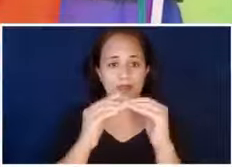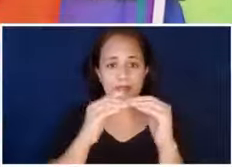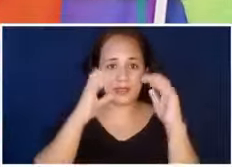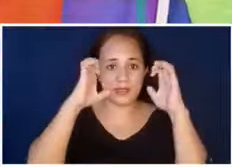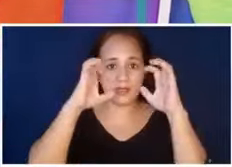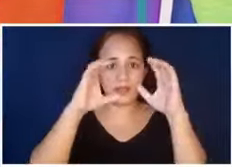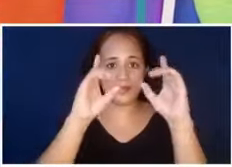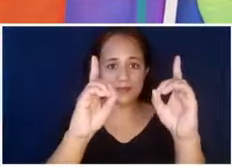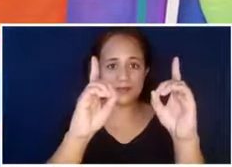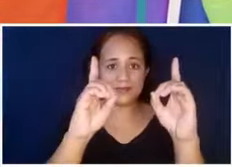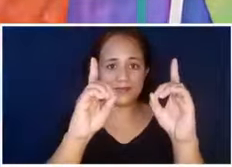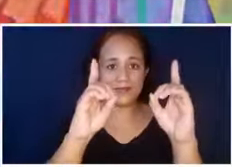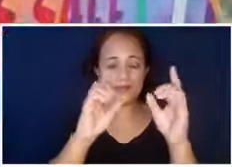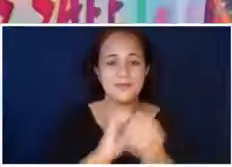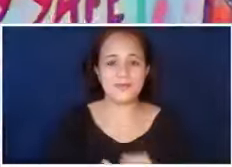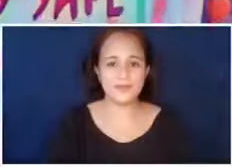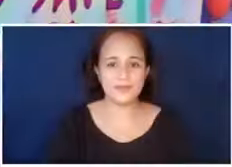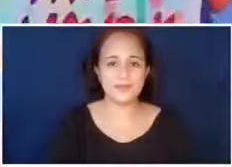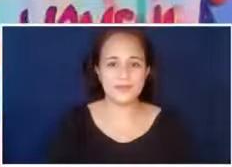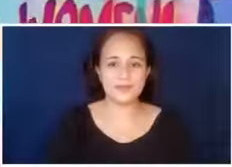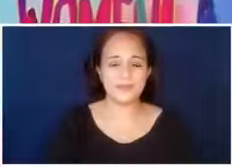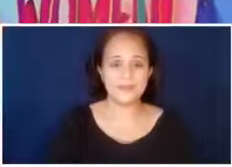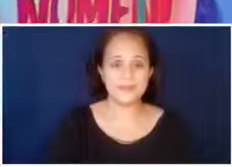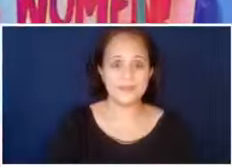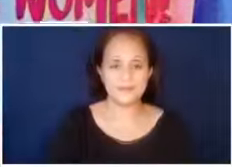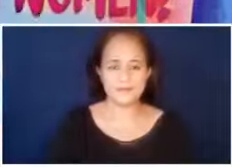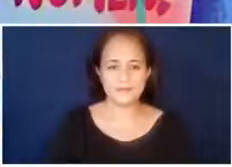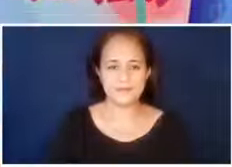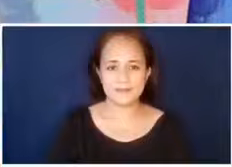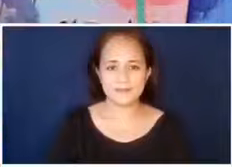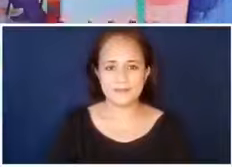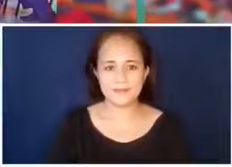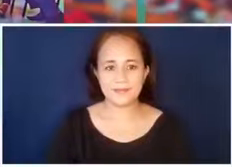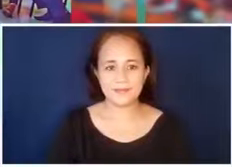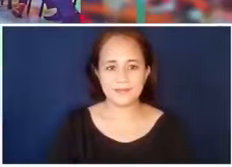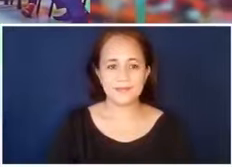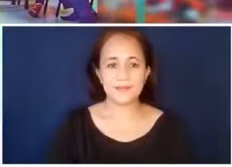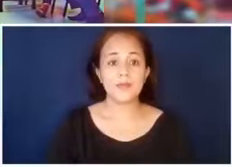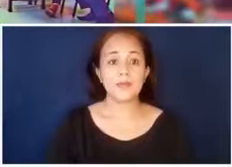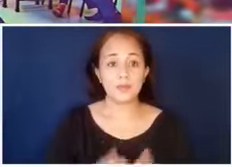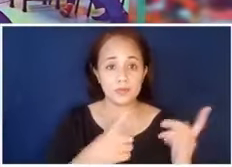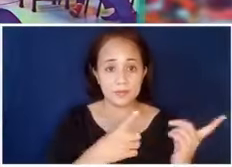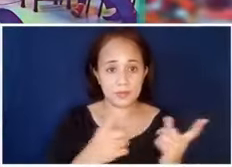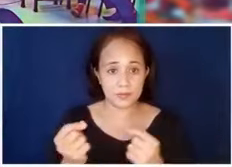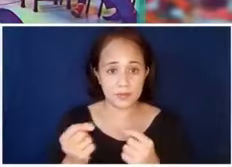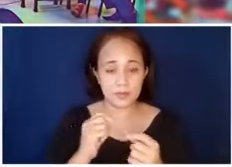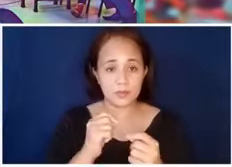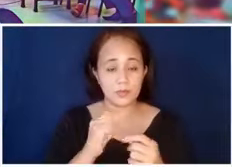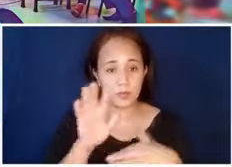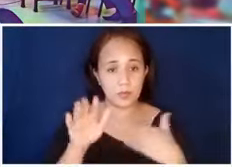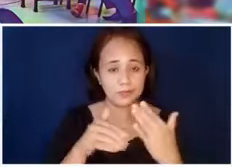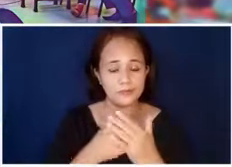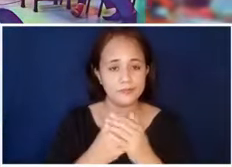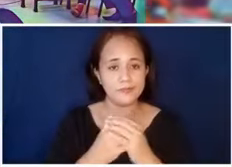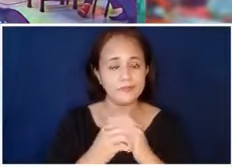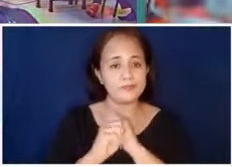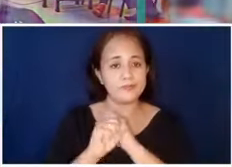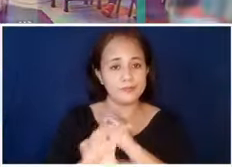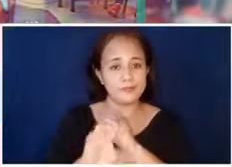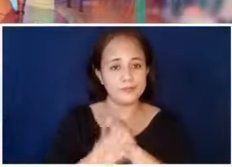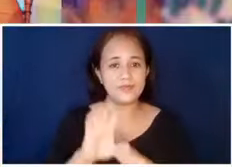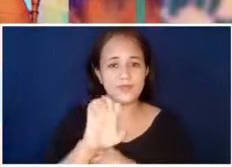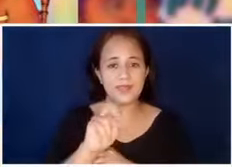ng kasarian o gender equality and education. Para maisakatuparan ang mga advokasya ng